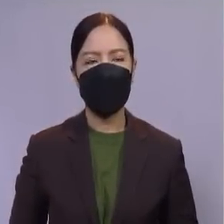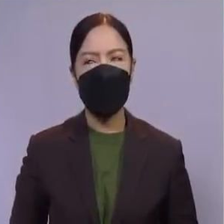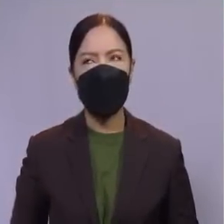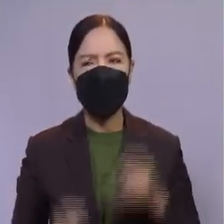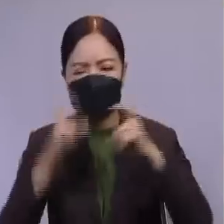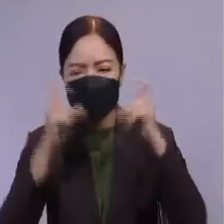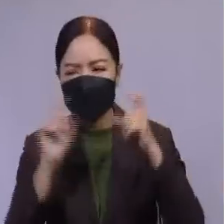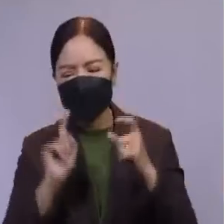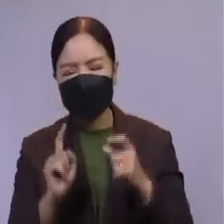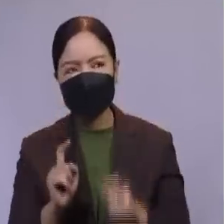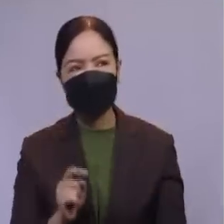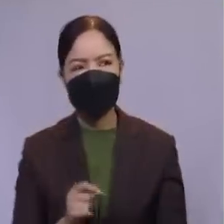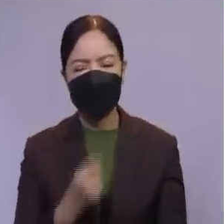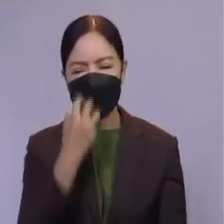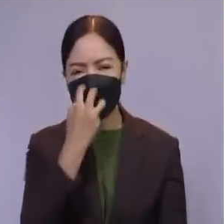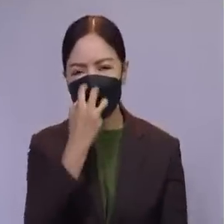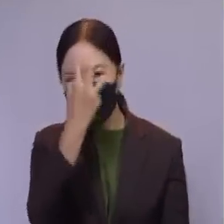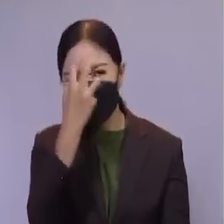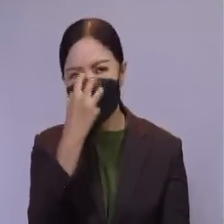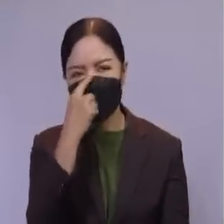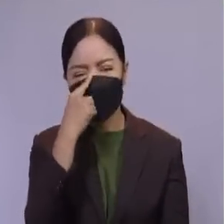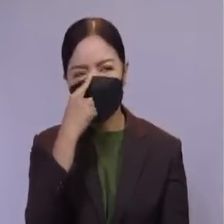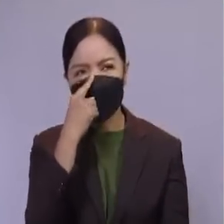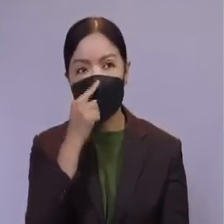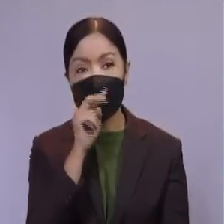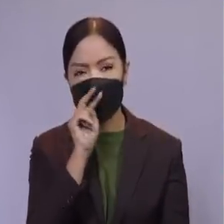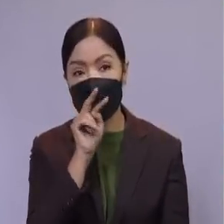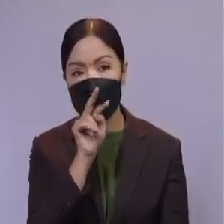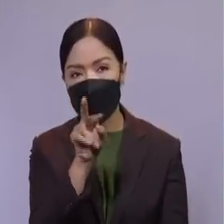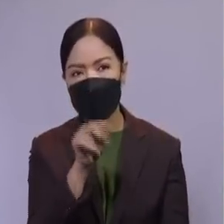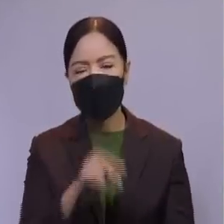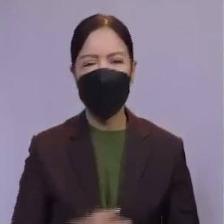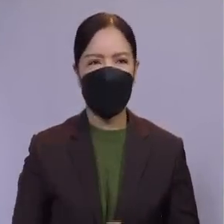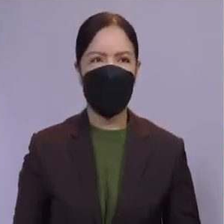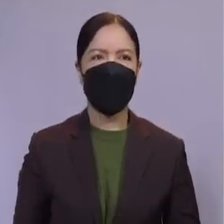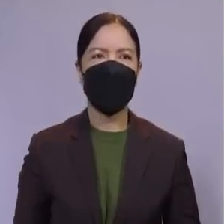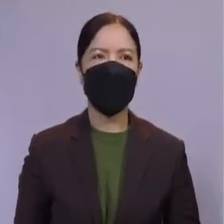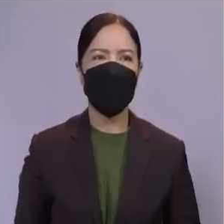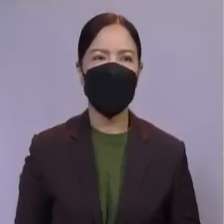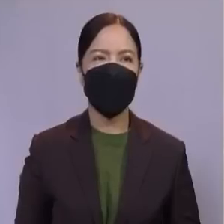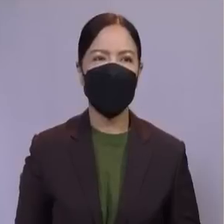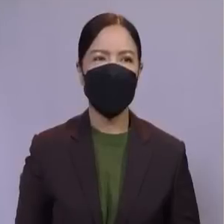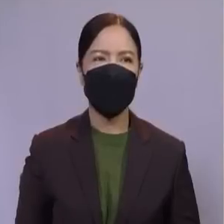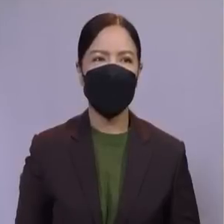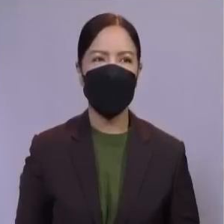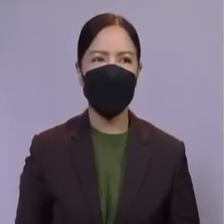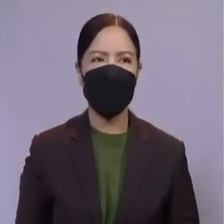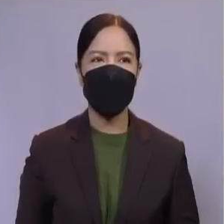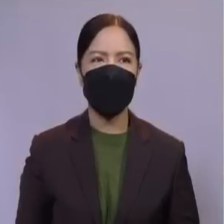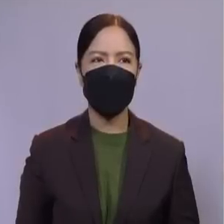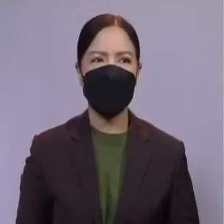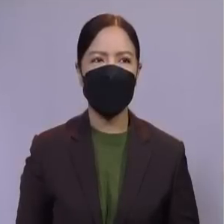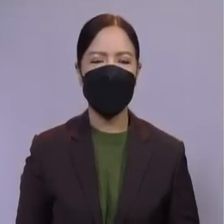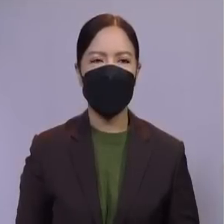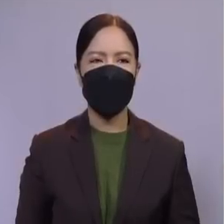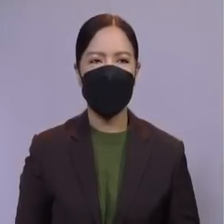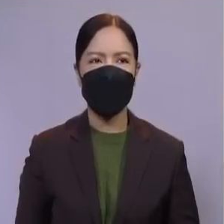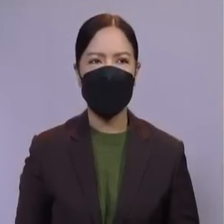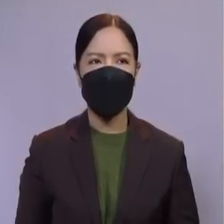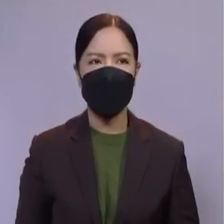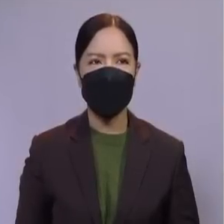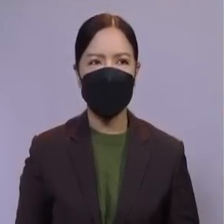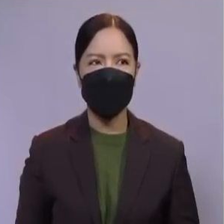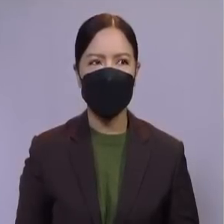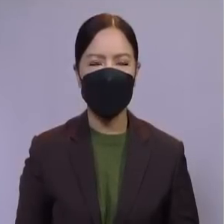คนโกรธหรือเปล่านะคะคุณผู้ชมดูเองว่าถ้าใครยกรู้สึกยังไง